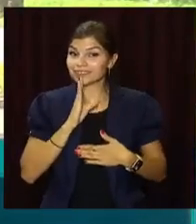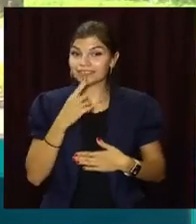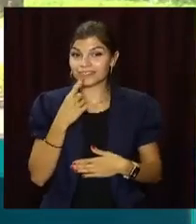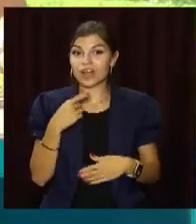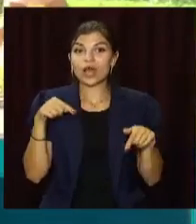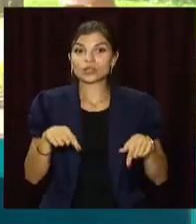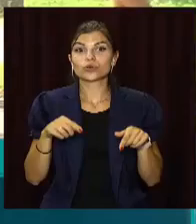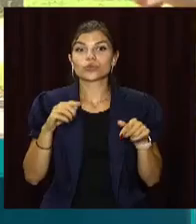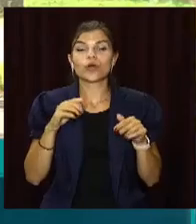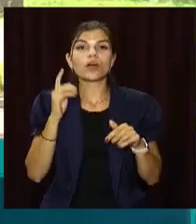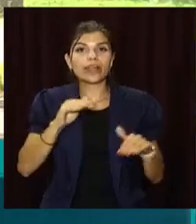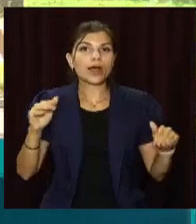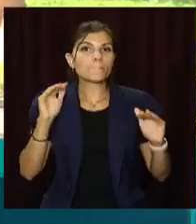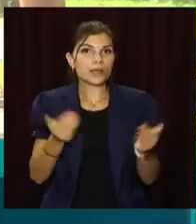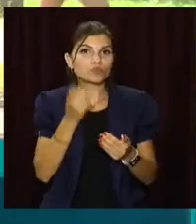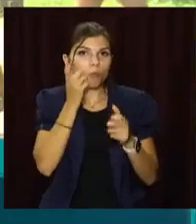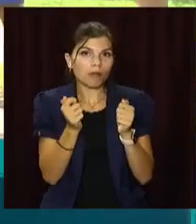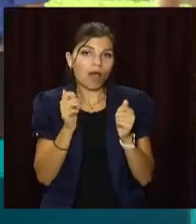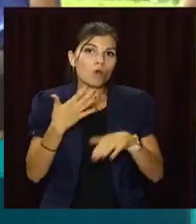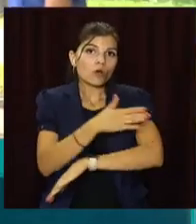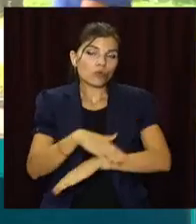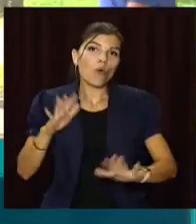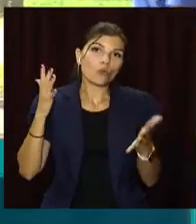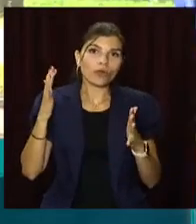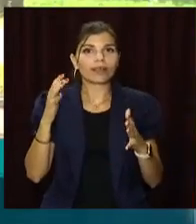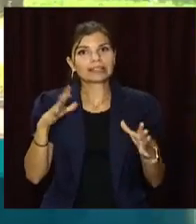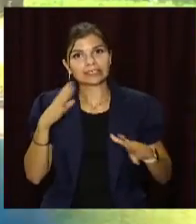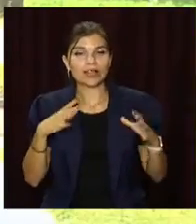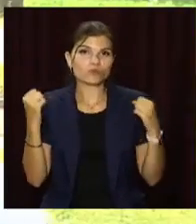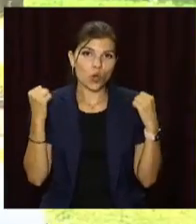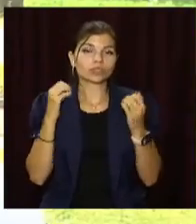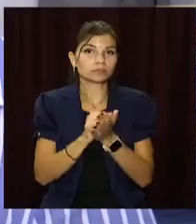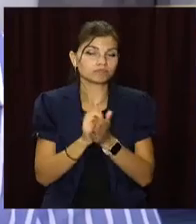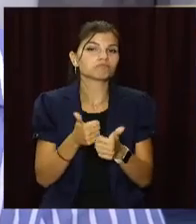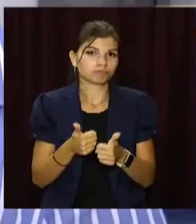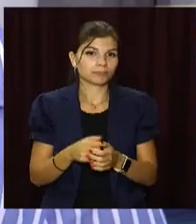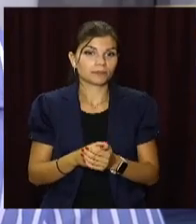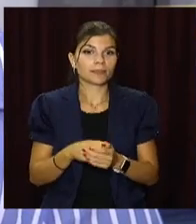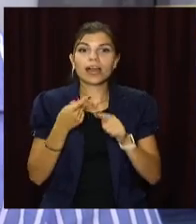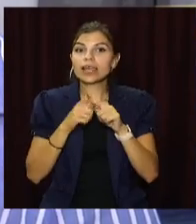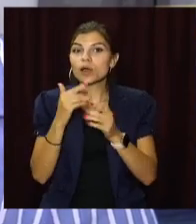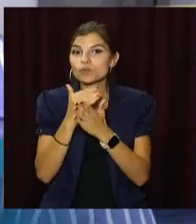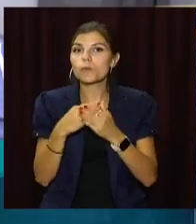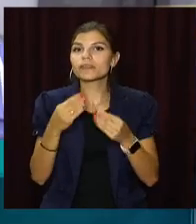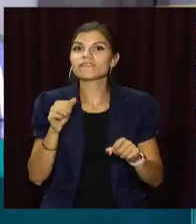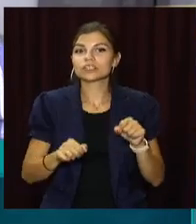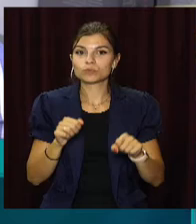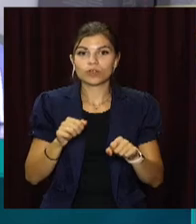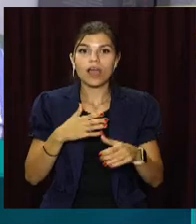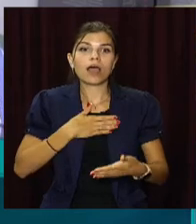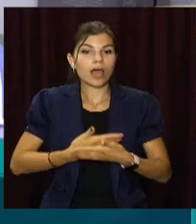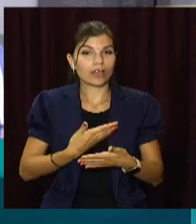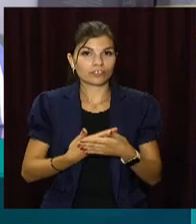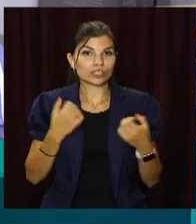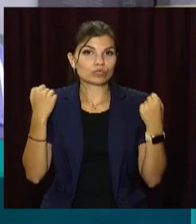діти будуть менше сидіти в телефонах, будуть виходити на вулицю, гуляти, тренуватися, спортом займатися. Ця програма дає можливість займатися